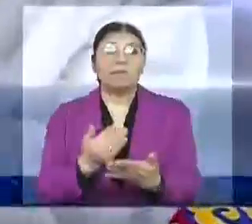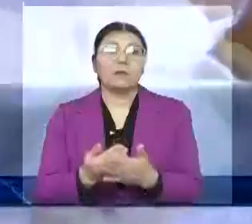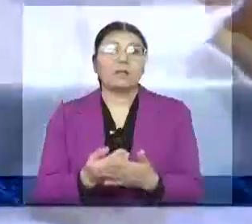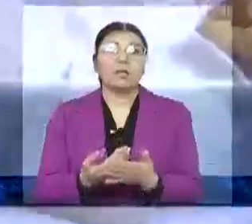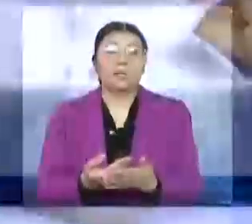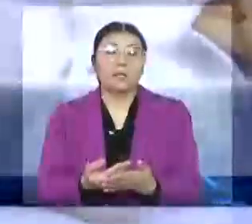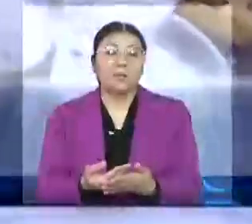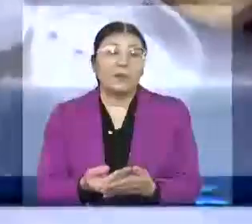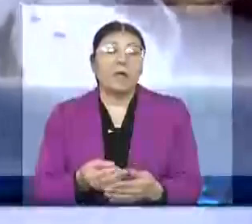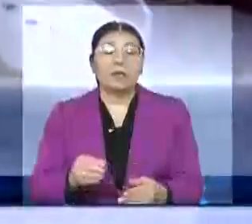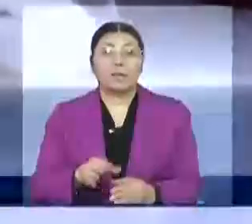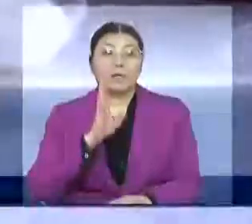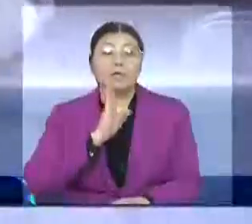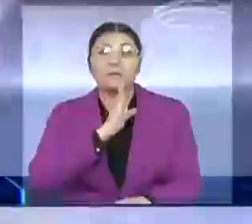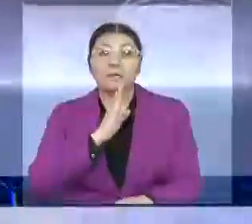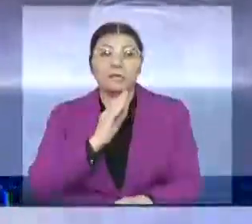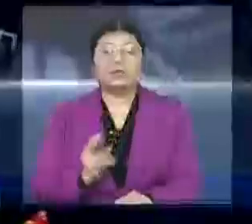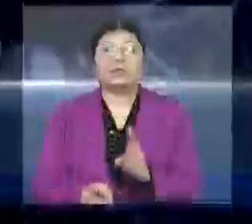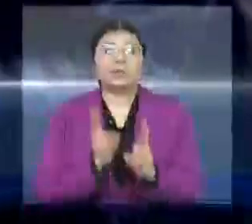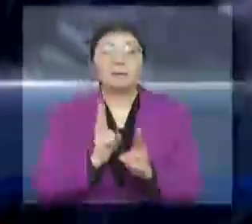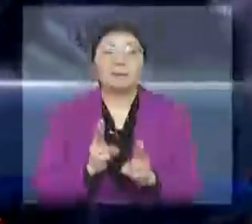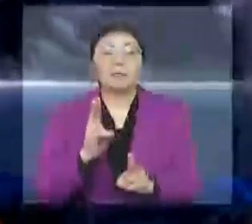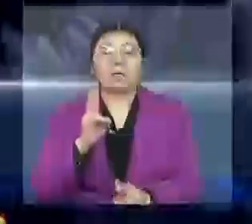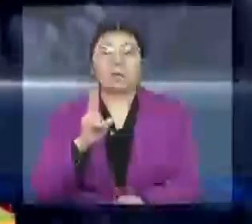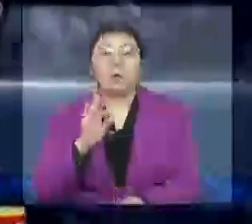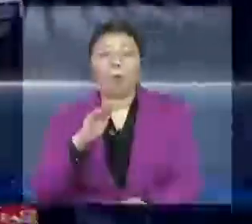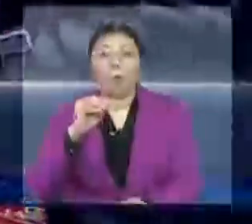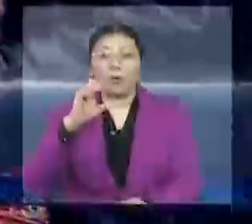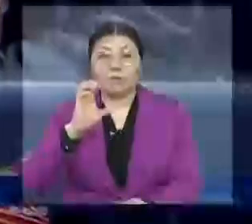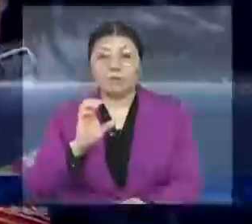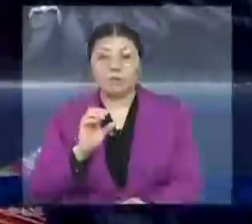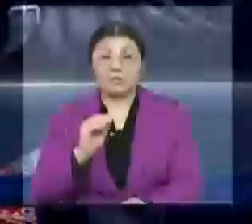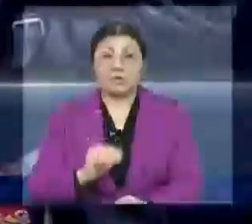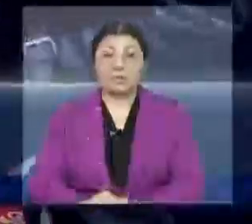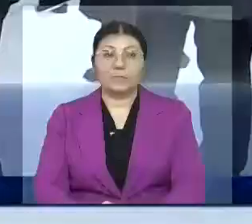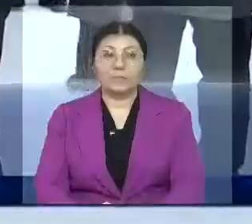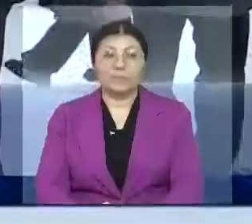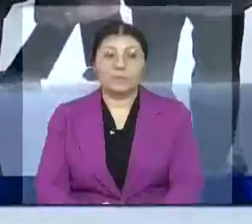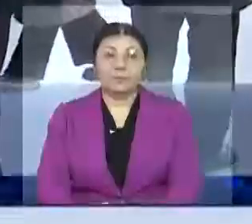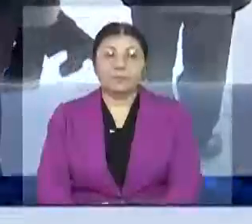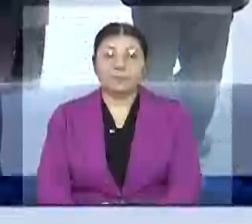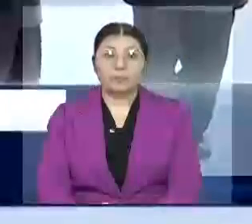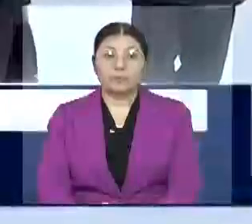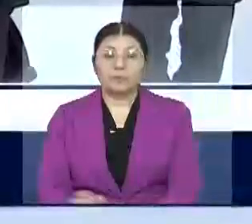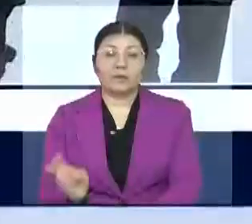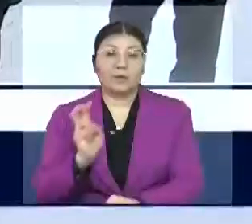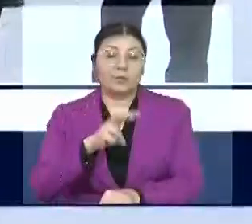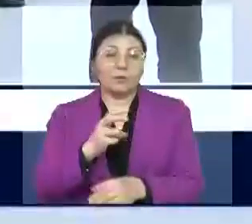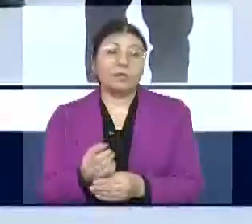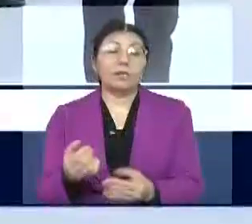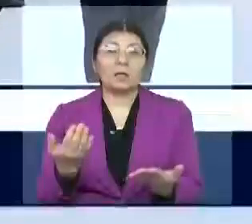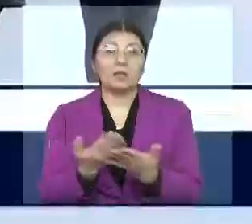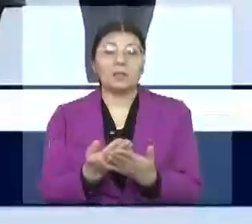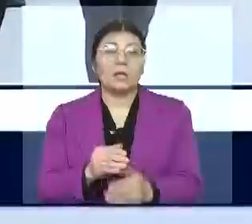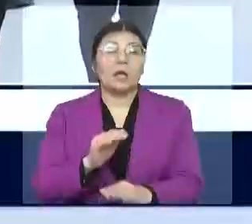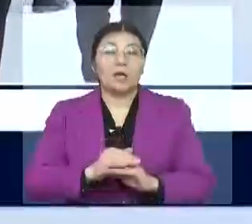плов на урыскуже баурсаки. Старейшины отметили важность проведения курсукуна. Мы с утра пришли к соседи ко мне, дети